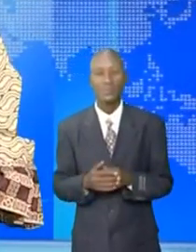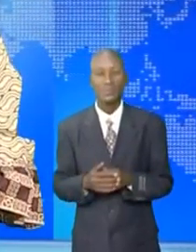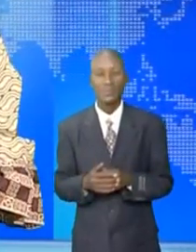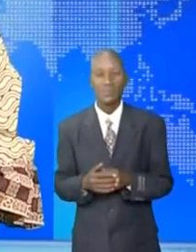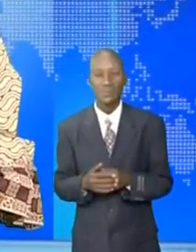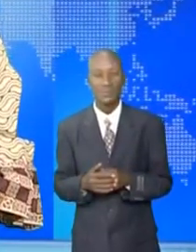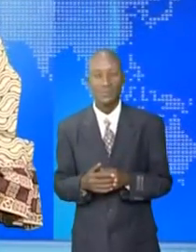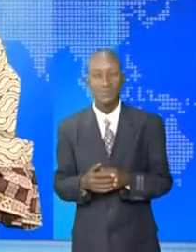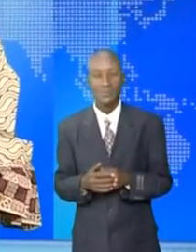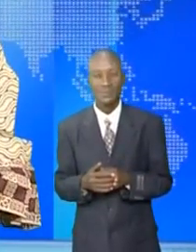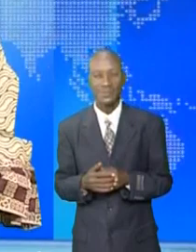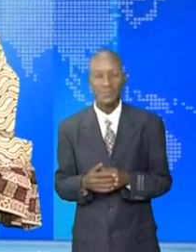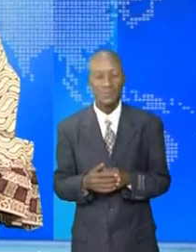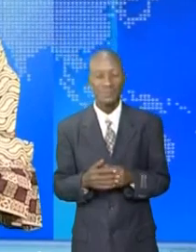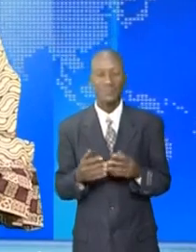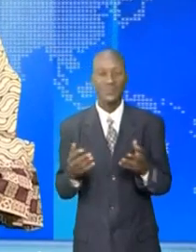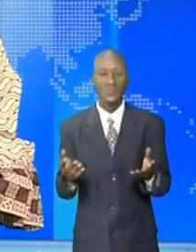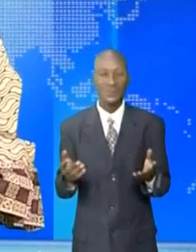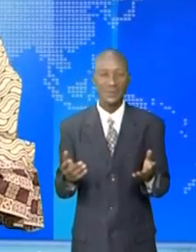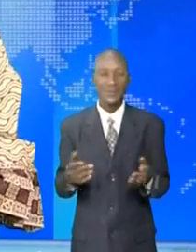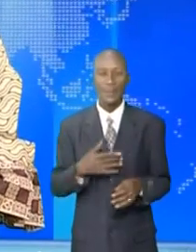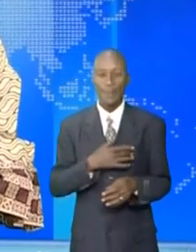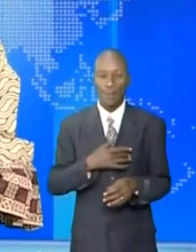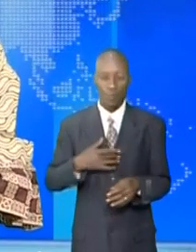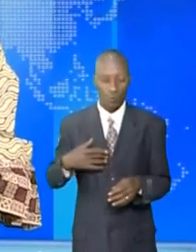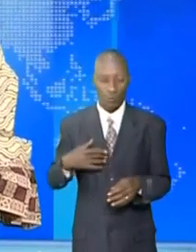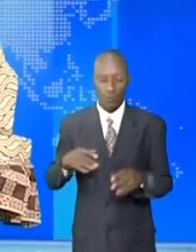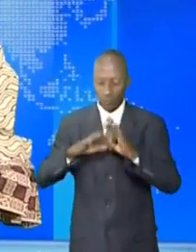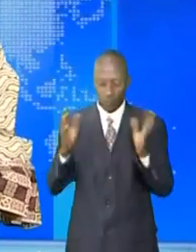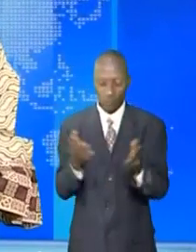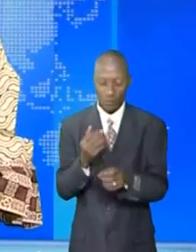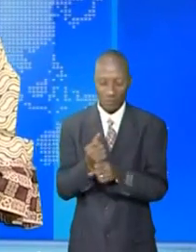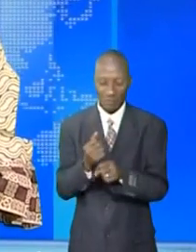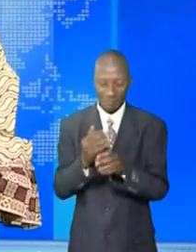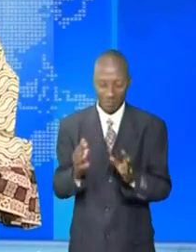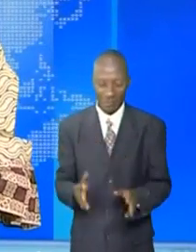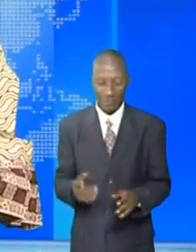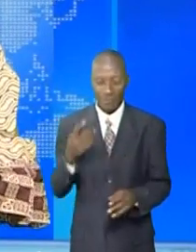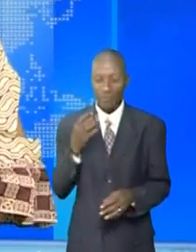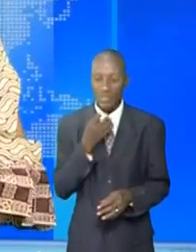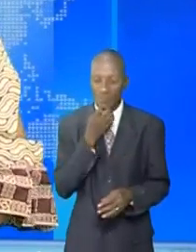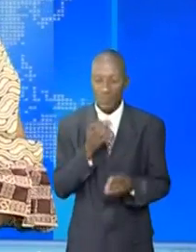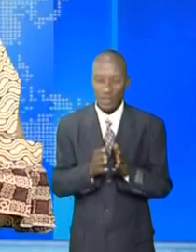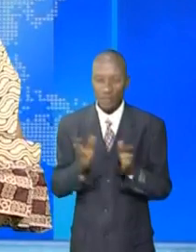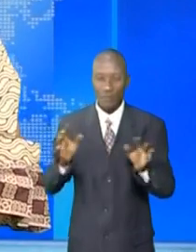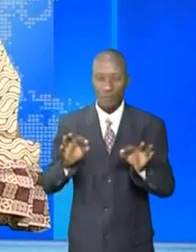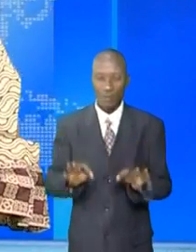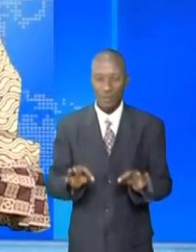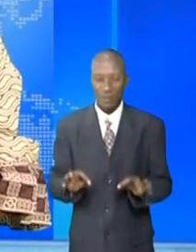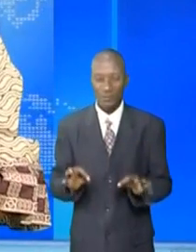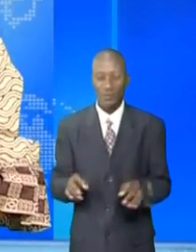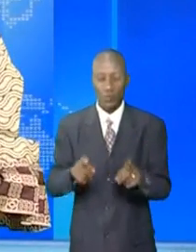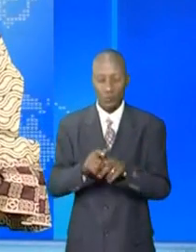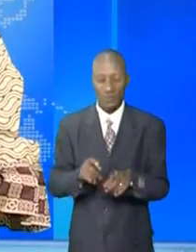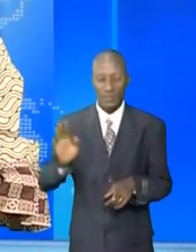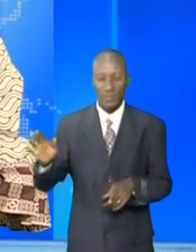lundi 15 février 2021 au nom de l'ensemble du personnel de l'inspection générale de la territoriale ainsi qu'aux miens propres.